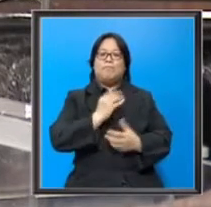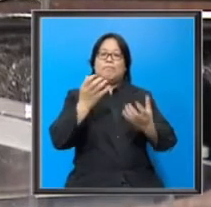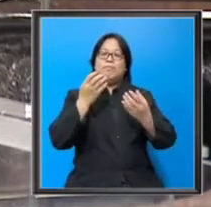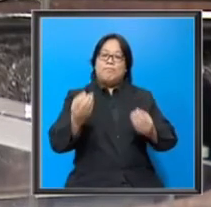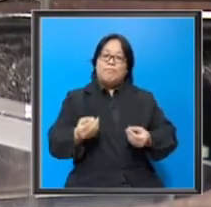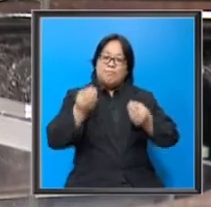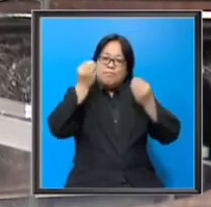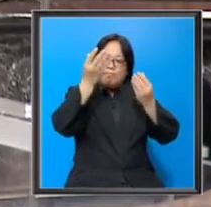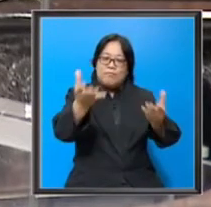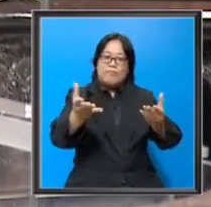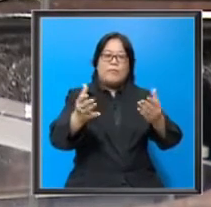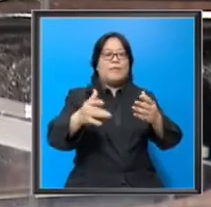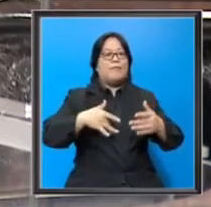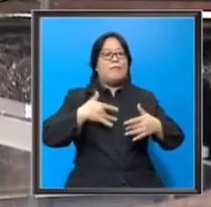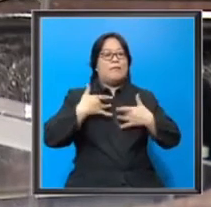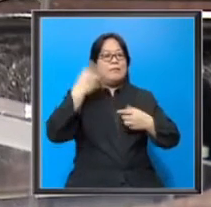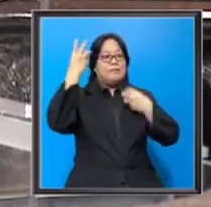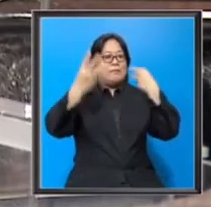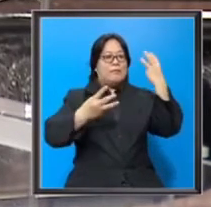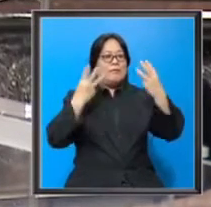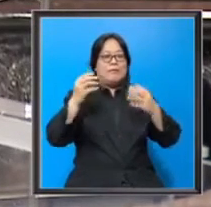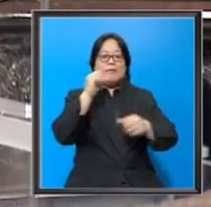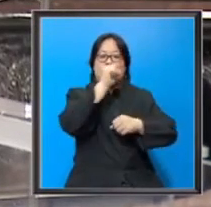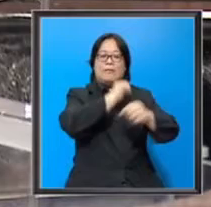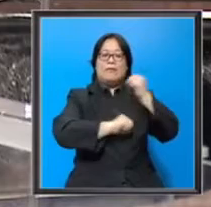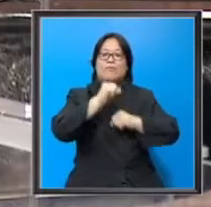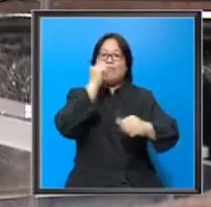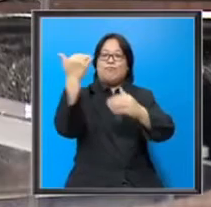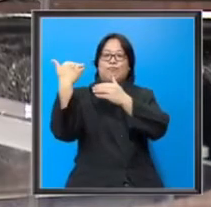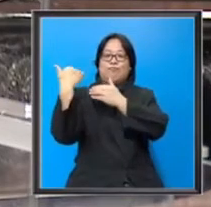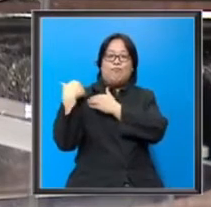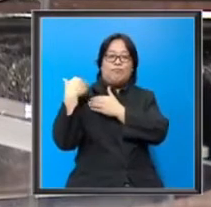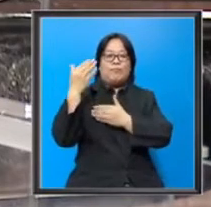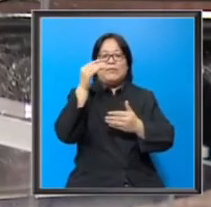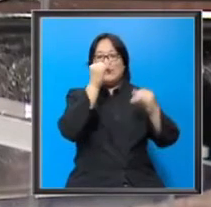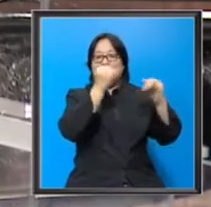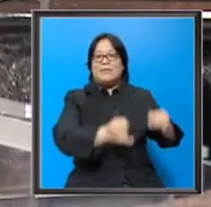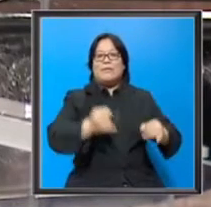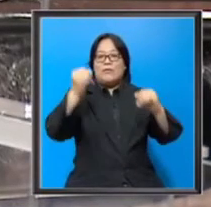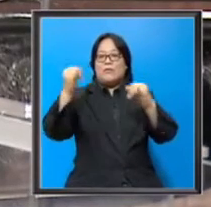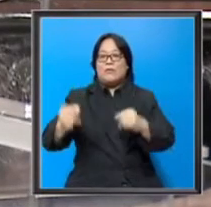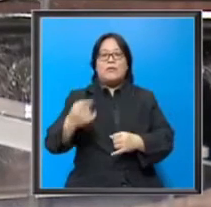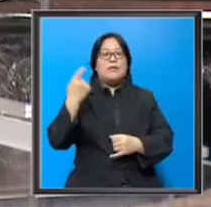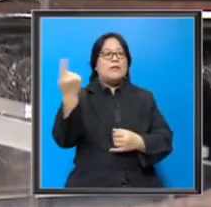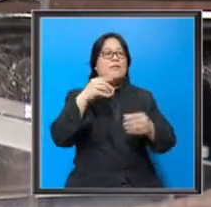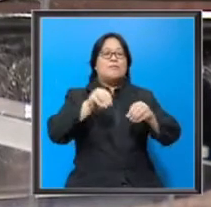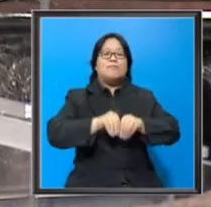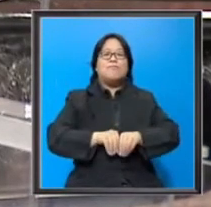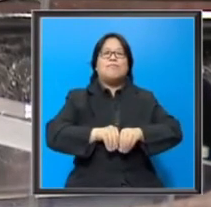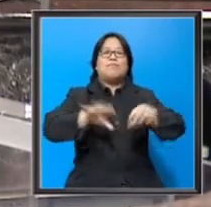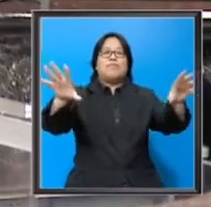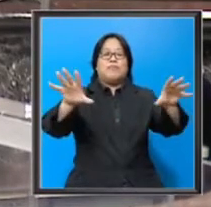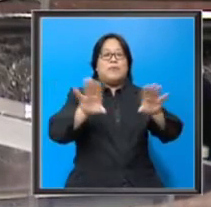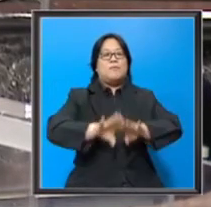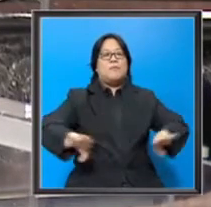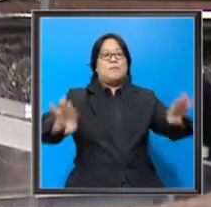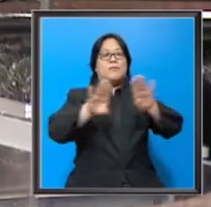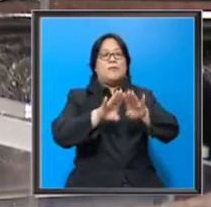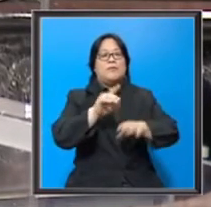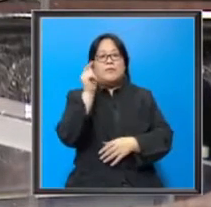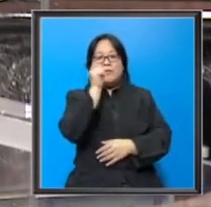kada sekuat tidak atas sikap tidak bertanggung jawab setengah individu yang sedang menyebarkan berita palsu